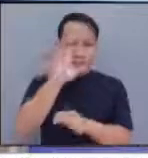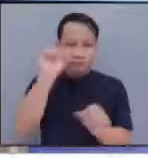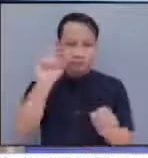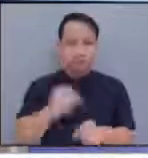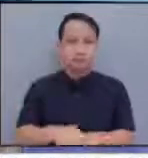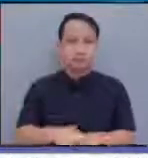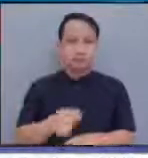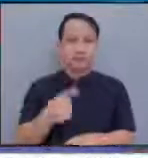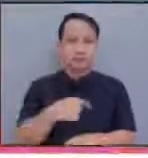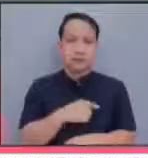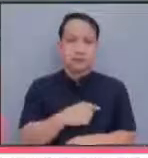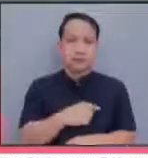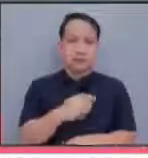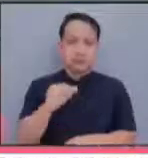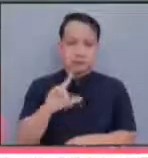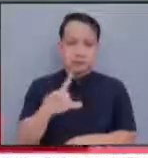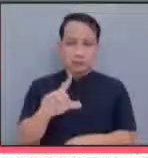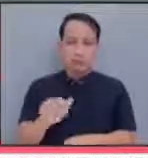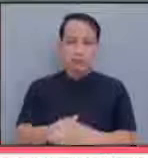Mela.